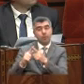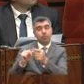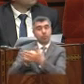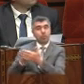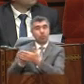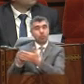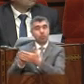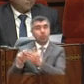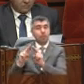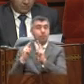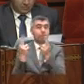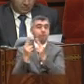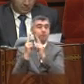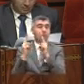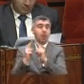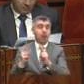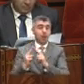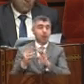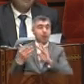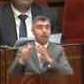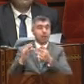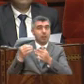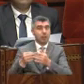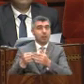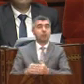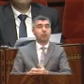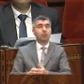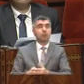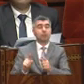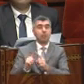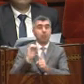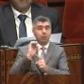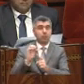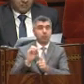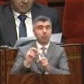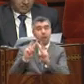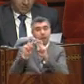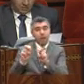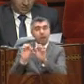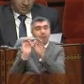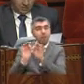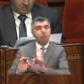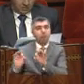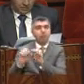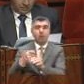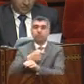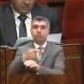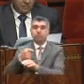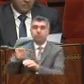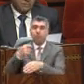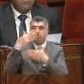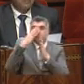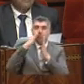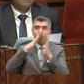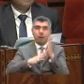من جميع أنحاء العالم منتوج اللي كيدخل بدون أي مراقبة وكيتوزع في المغرب كامل، وهذا